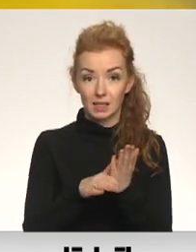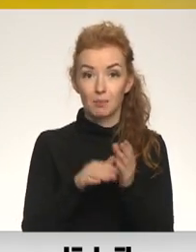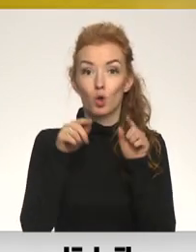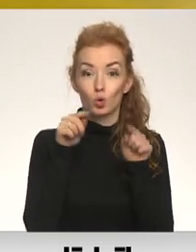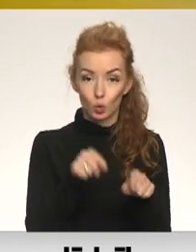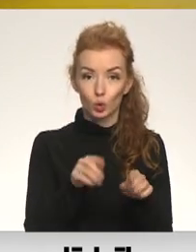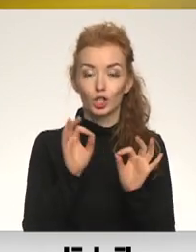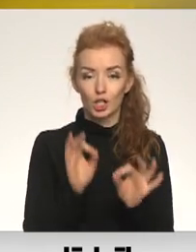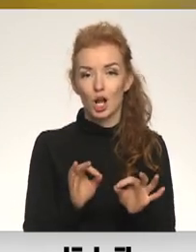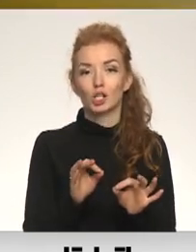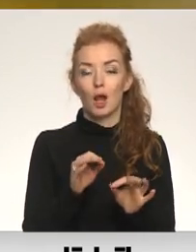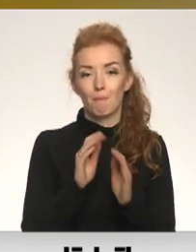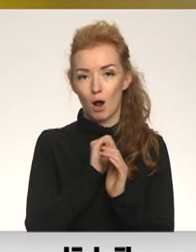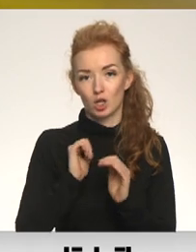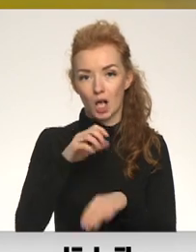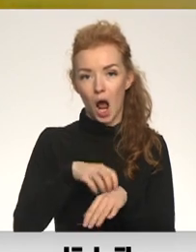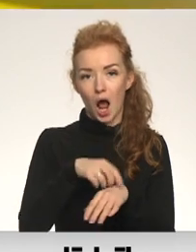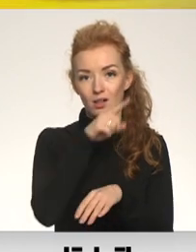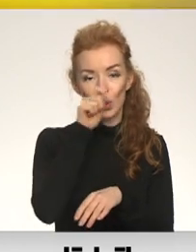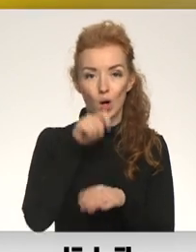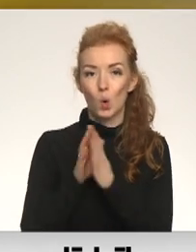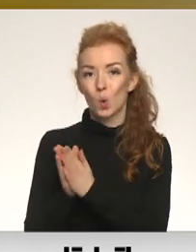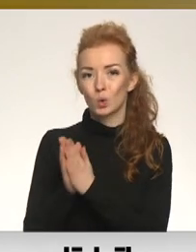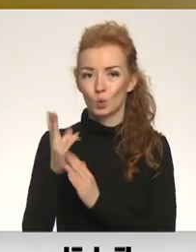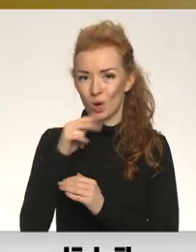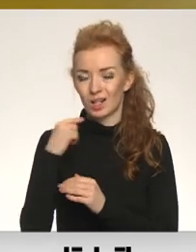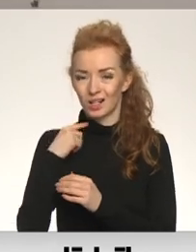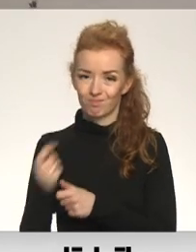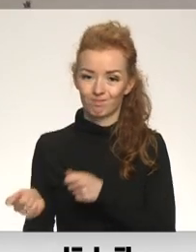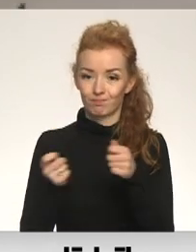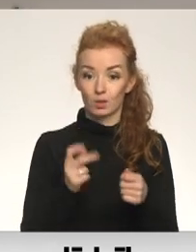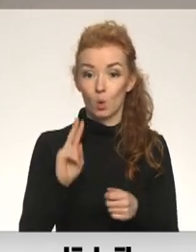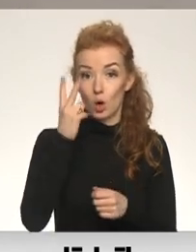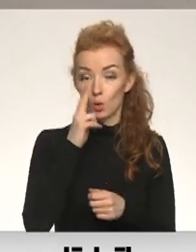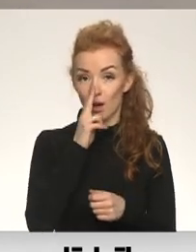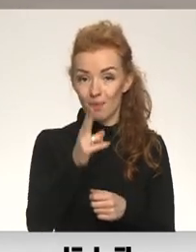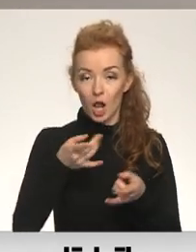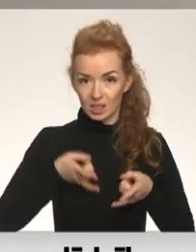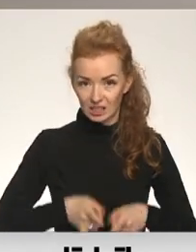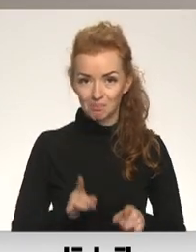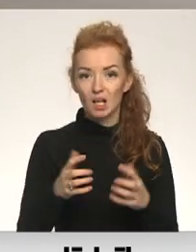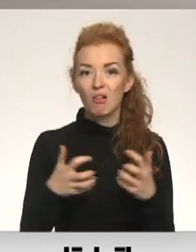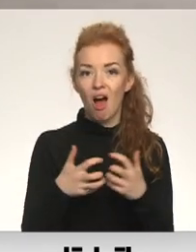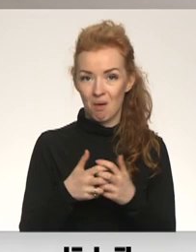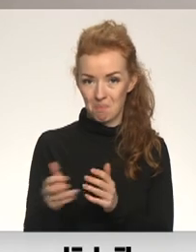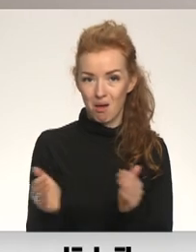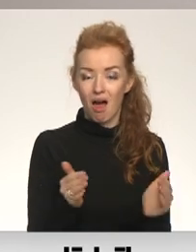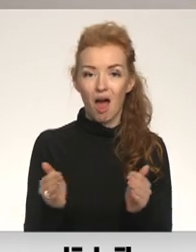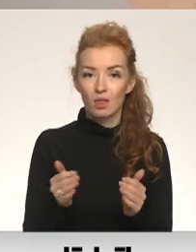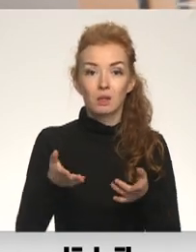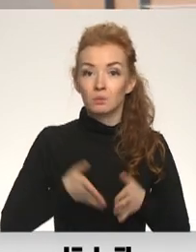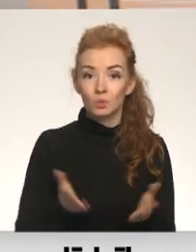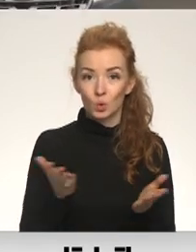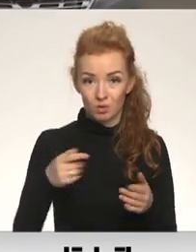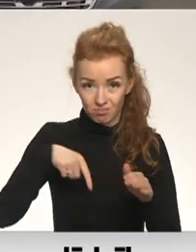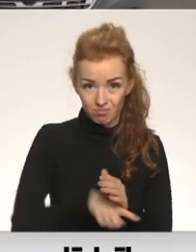ko Ukraiņu vecmātes lūgušas savām kolēģiem Rīgas dzemdību namā. Jau otro nedēļu Ukrainā dzimst kara bērni. Dzemdības notiek bumbu